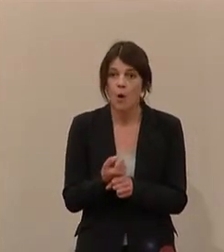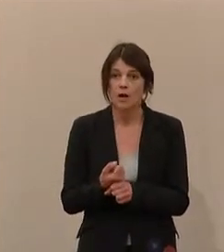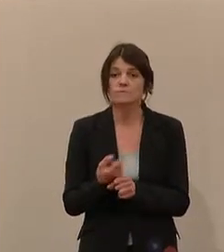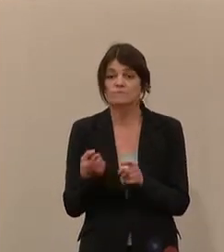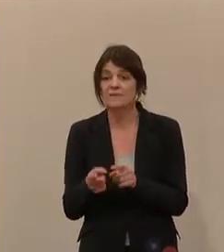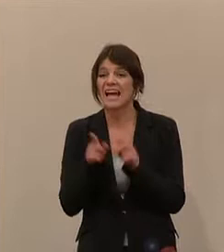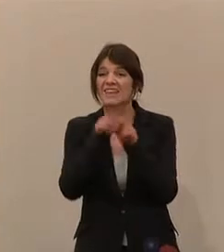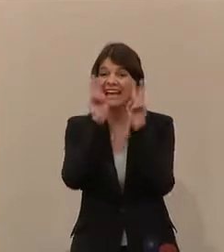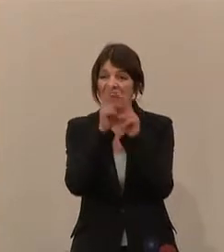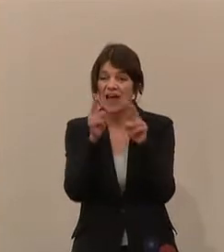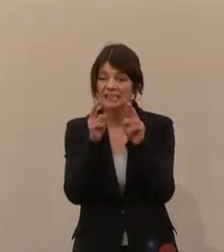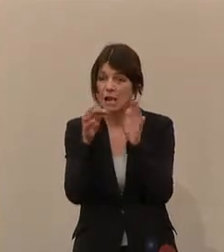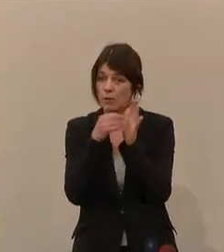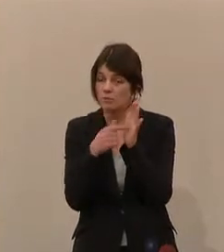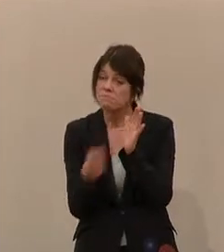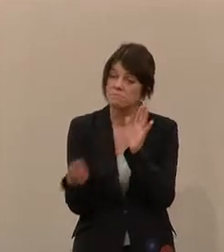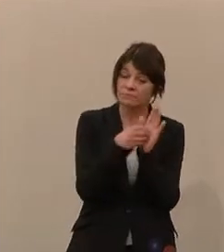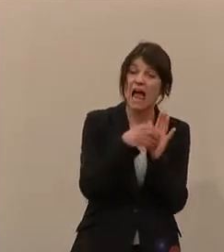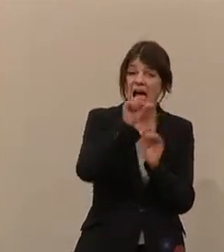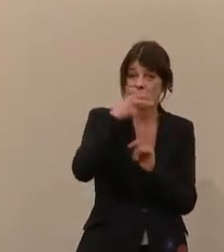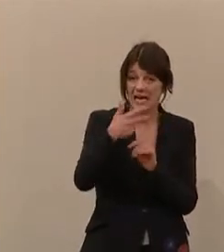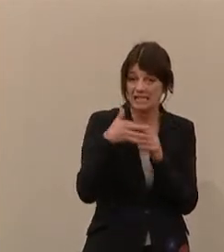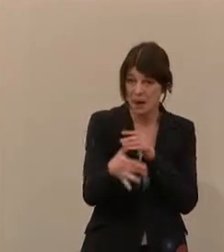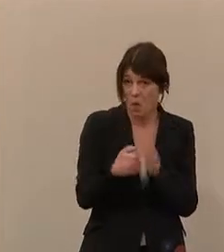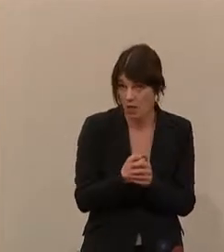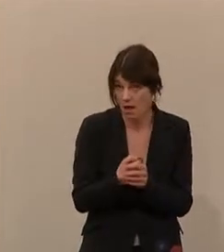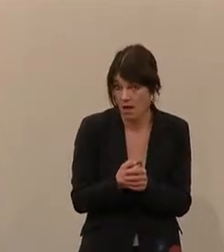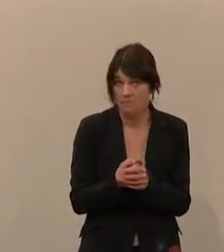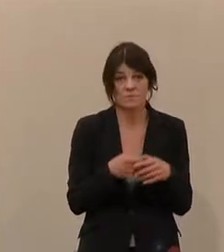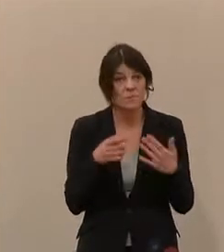in der Position Internationales 31 Millionen gibt, wo uns nur